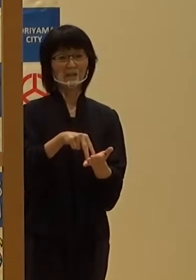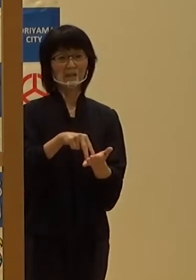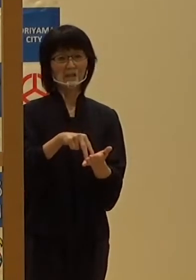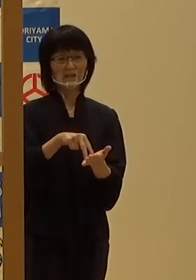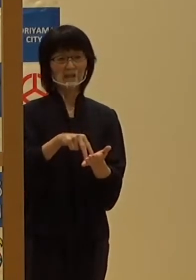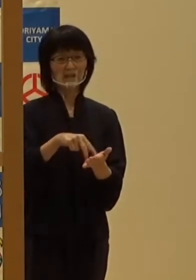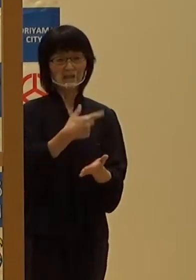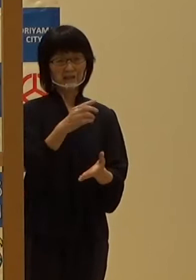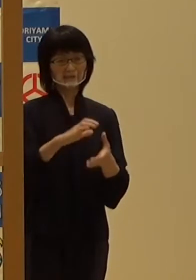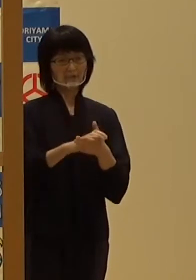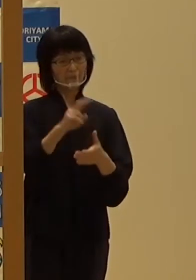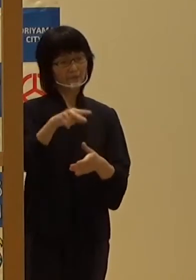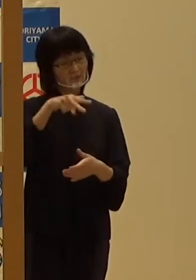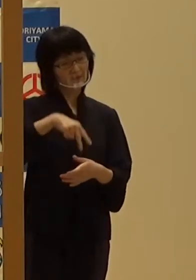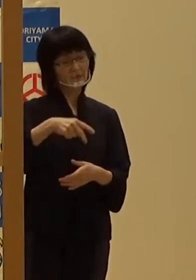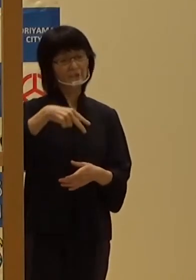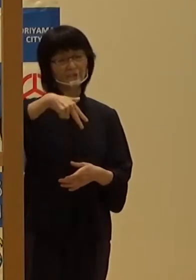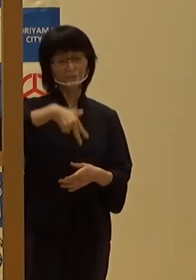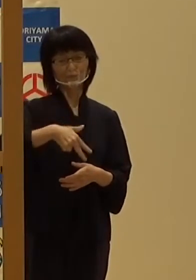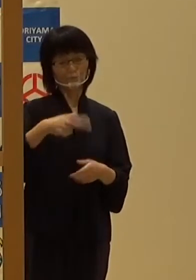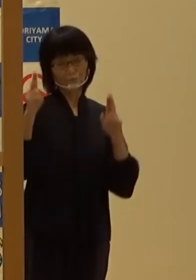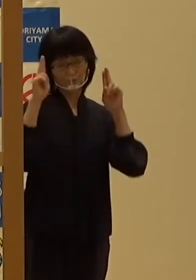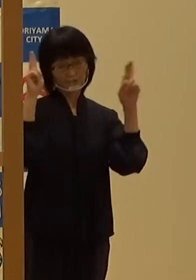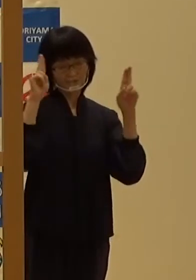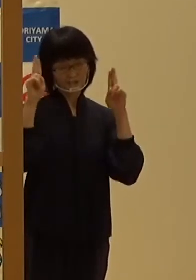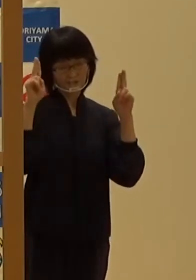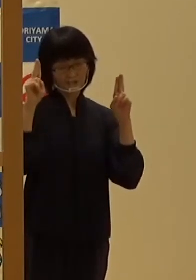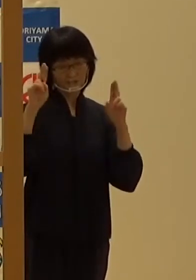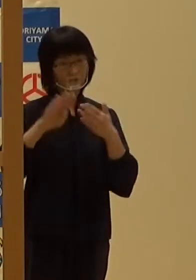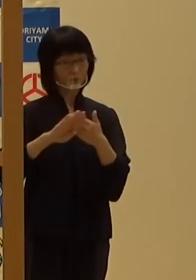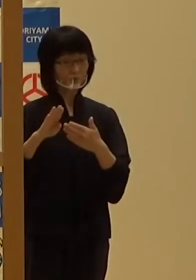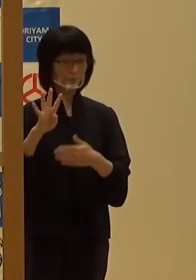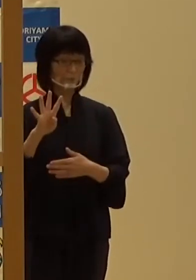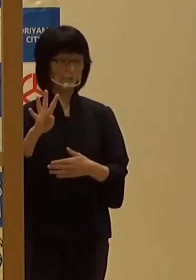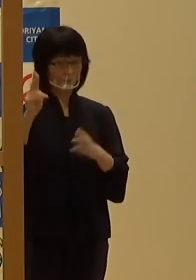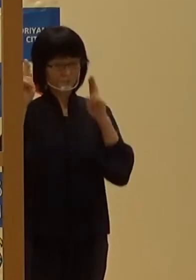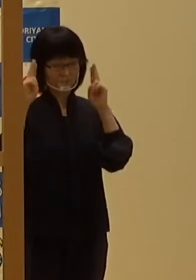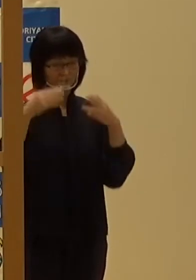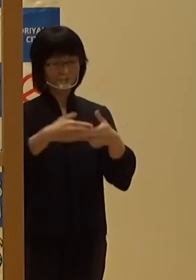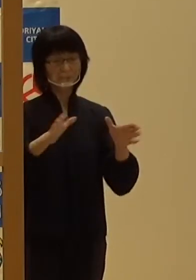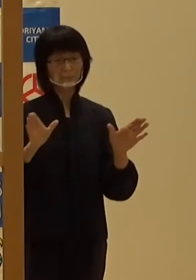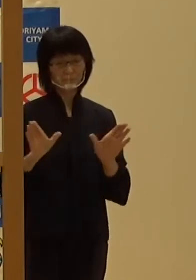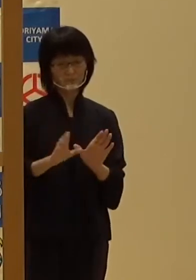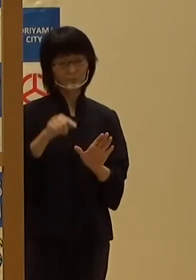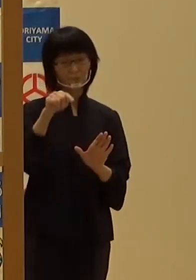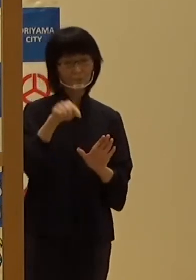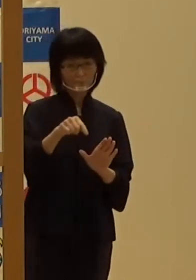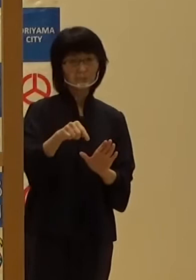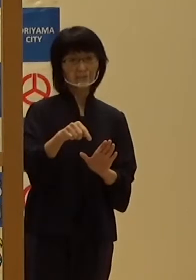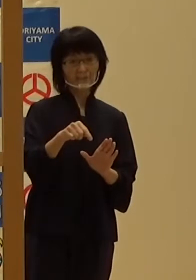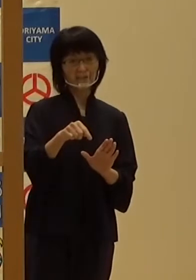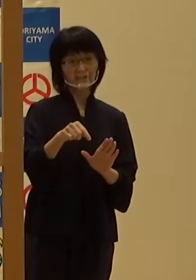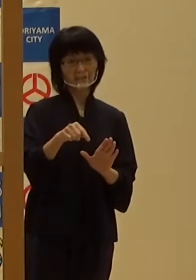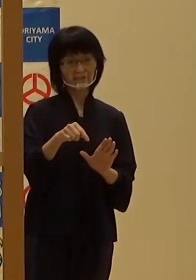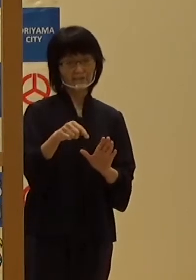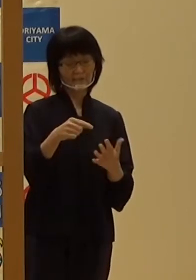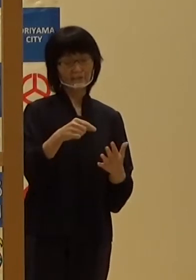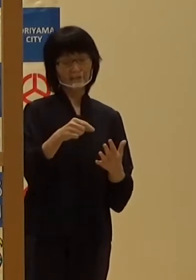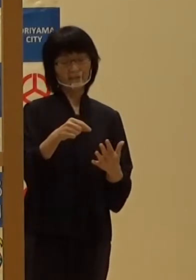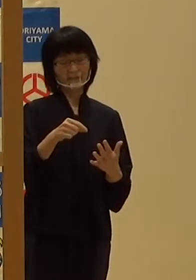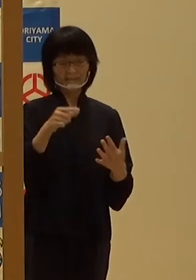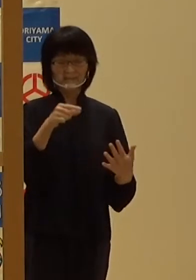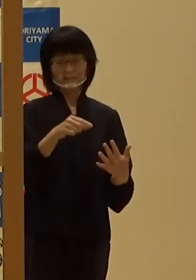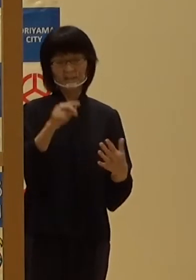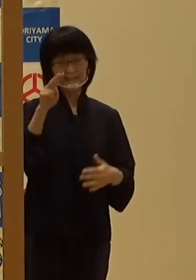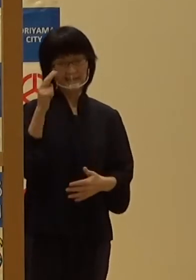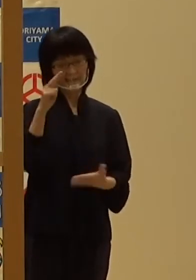和リース株式会社ほか4社からなる共同事業体を本事業の設置等予定者および指